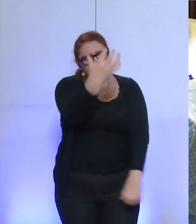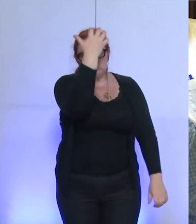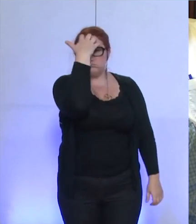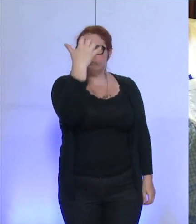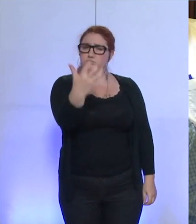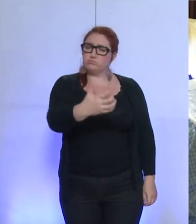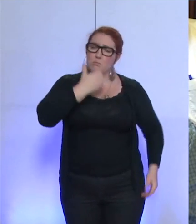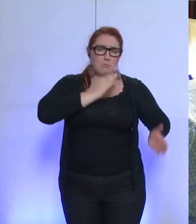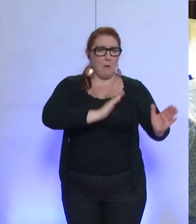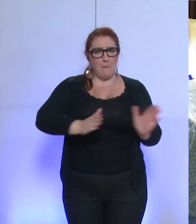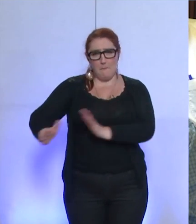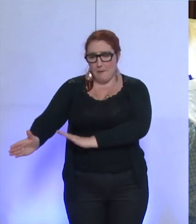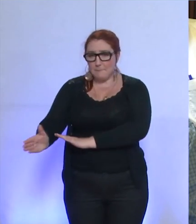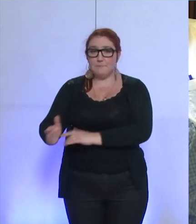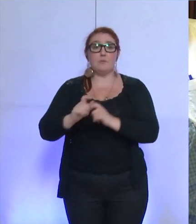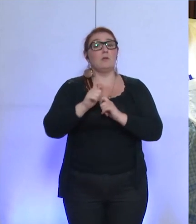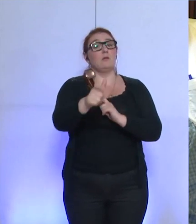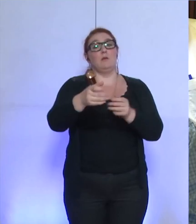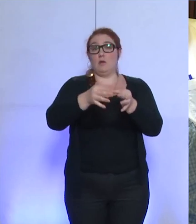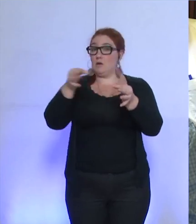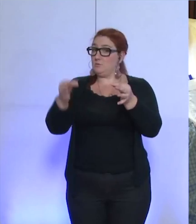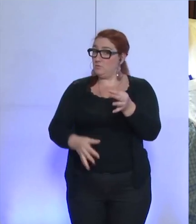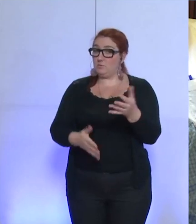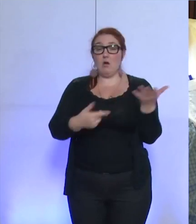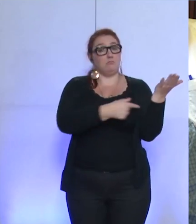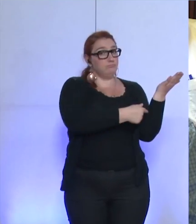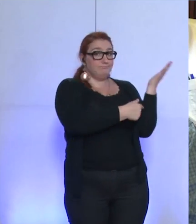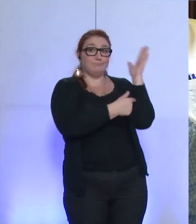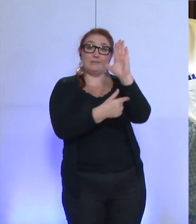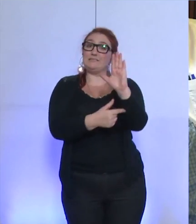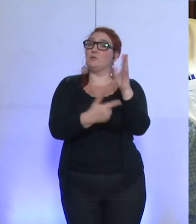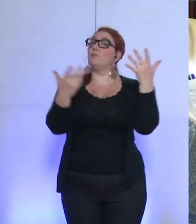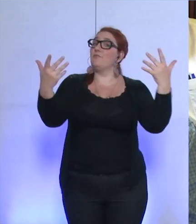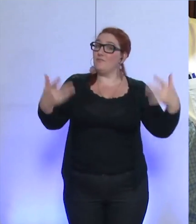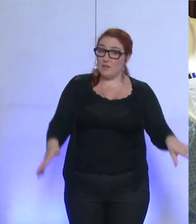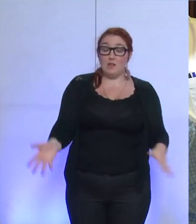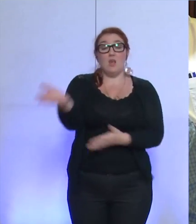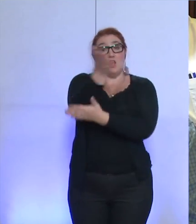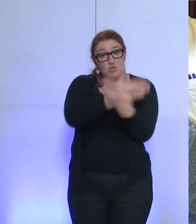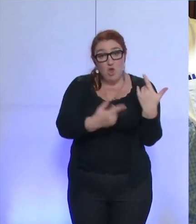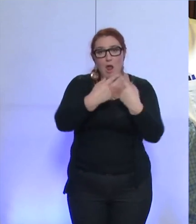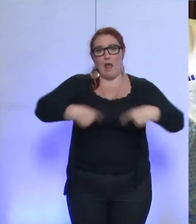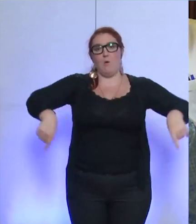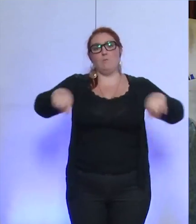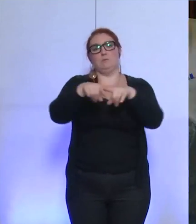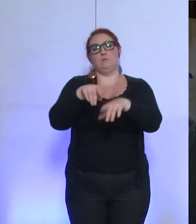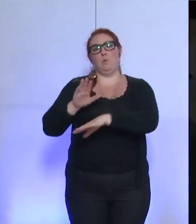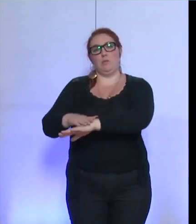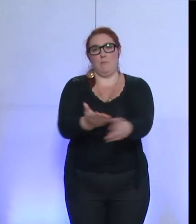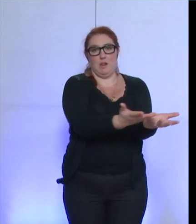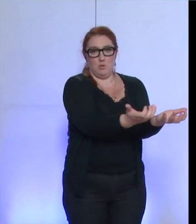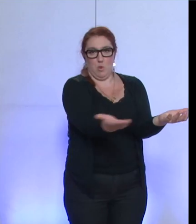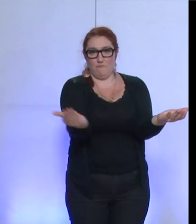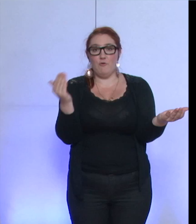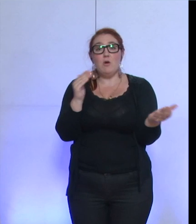abouti donc, à une présentation des résultats en commission d'appel d'offres qui s'est tenue donc, le 8